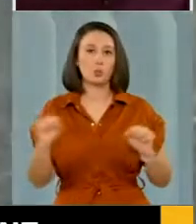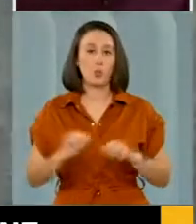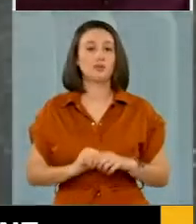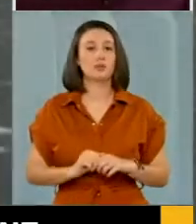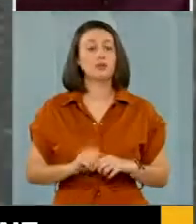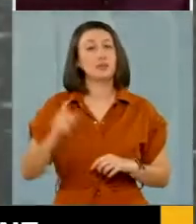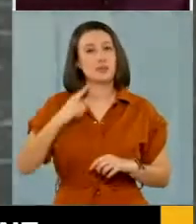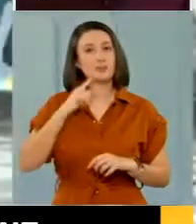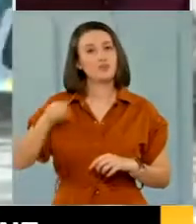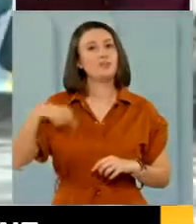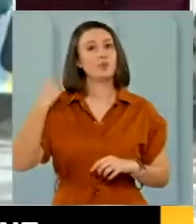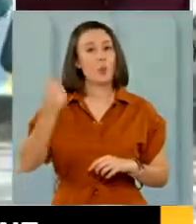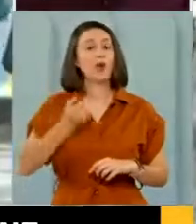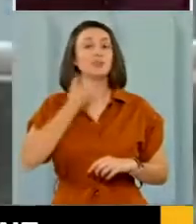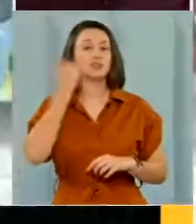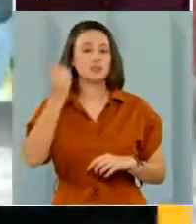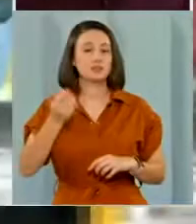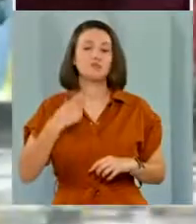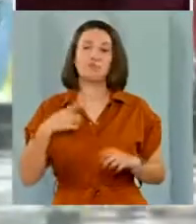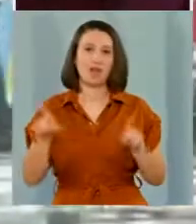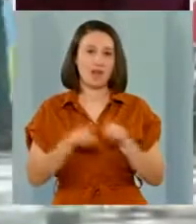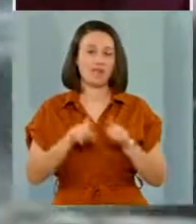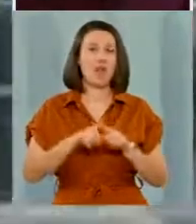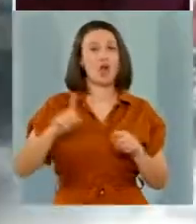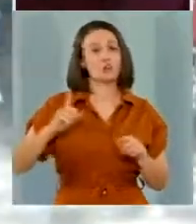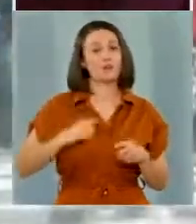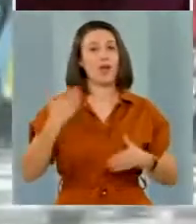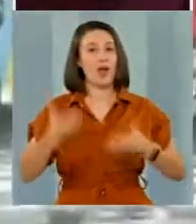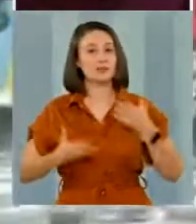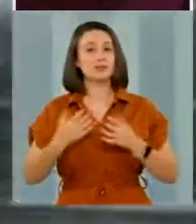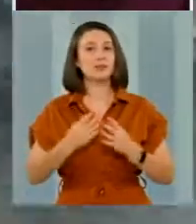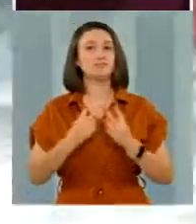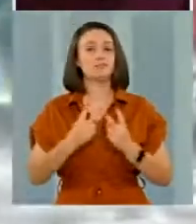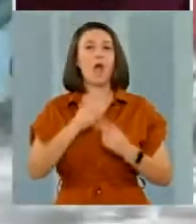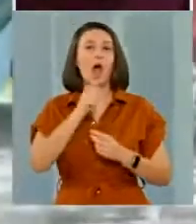și săptămâna viitoare, când de asemenea sunt așteptate și cantități mai însemnate de apă.